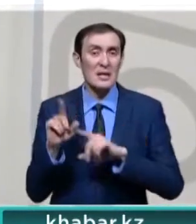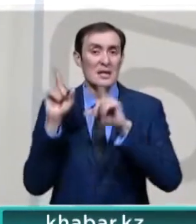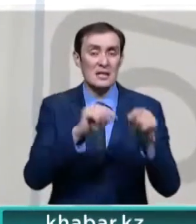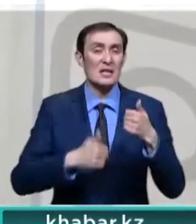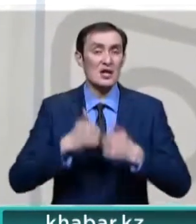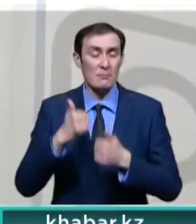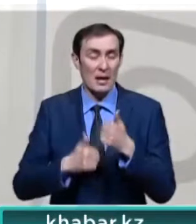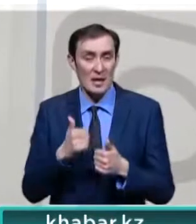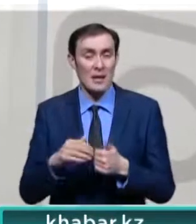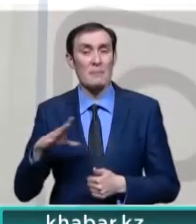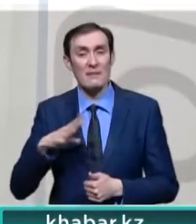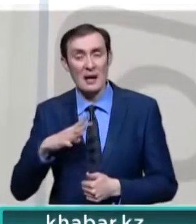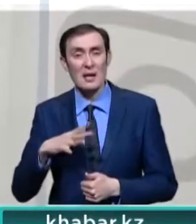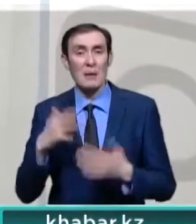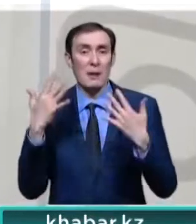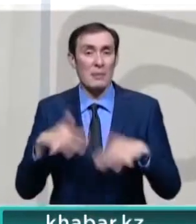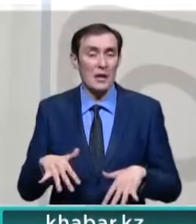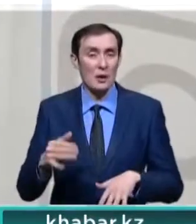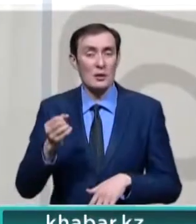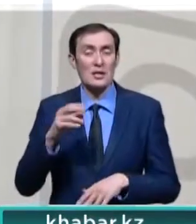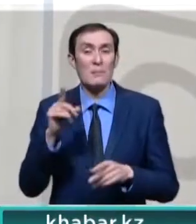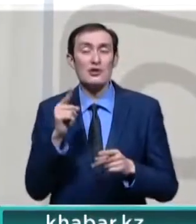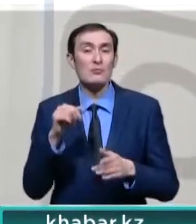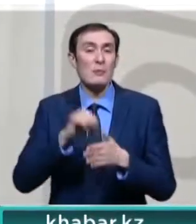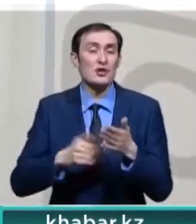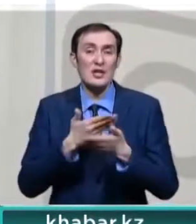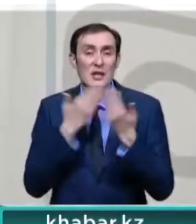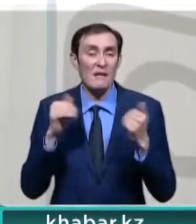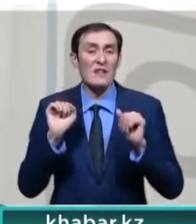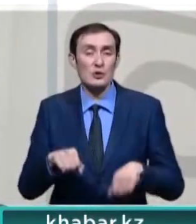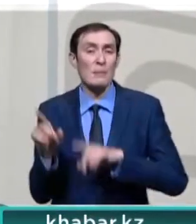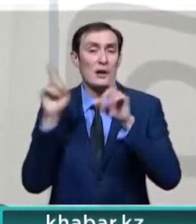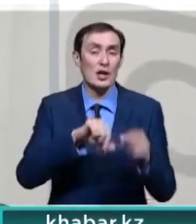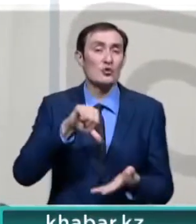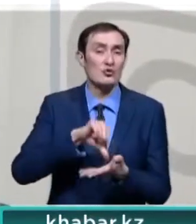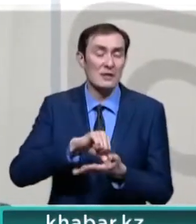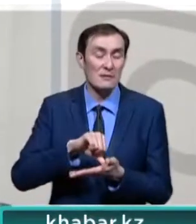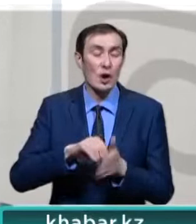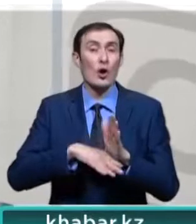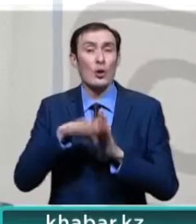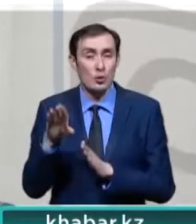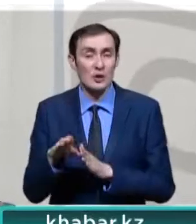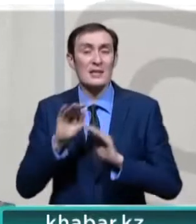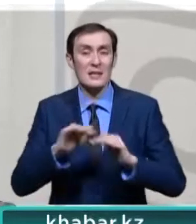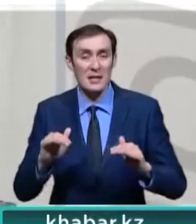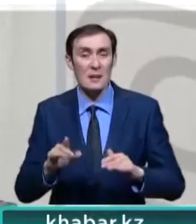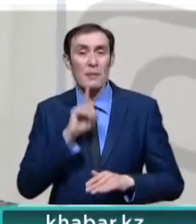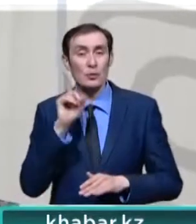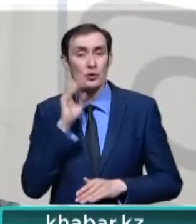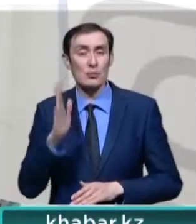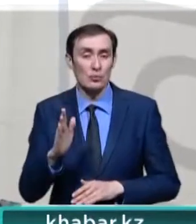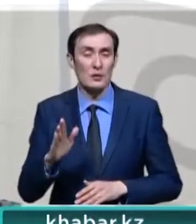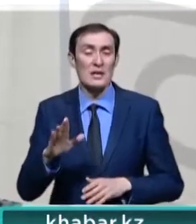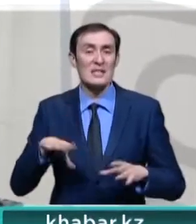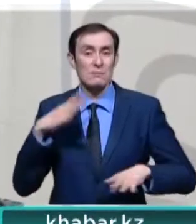чемпионаты бывают пропадают таланты из-за отсутствия возможности поехать и участвовать лучше пусть дети подростки будут